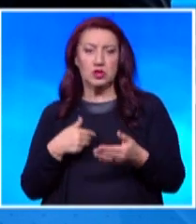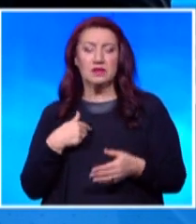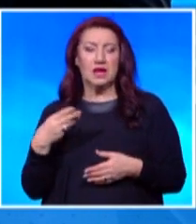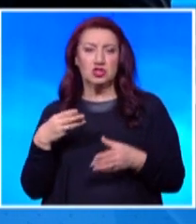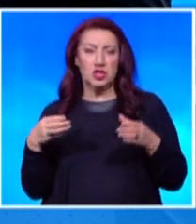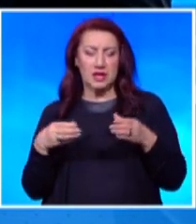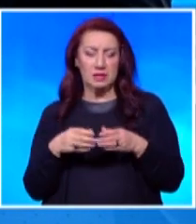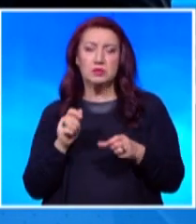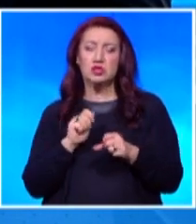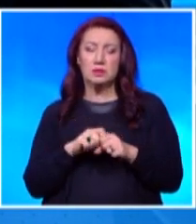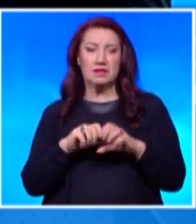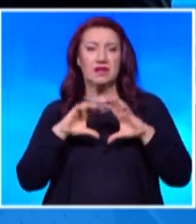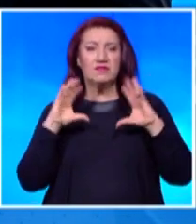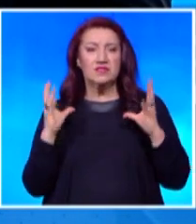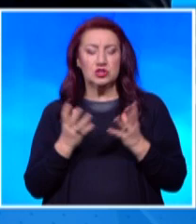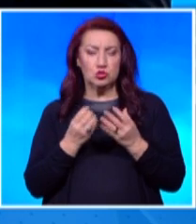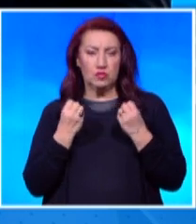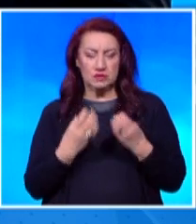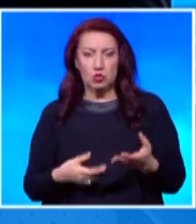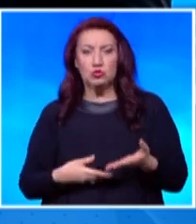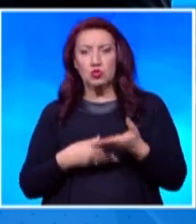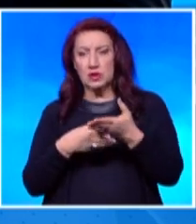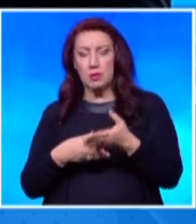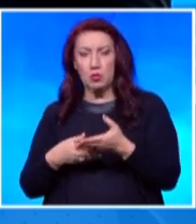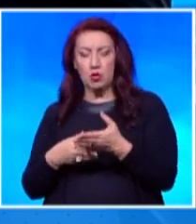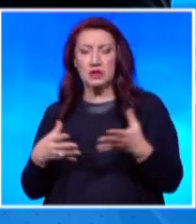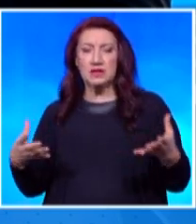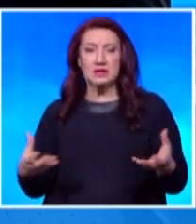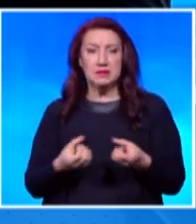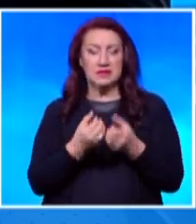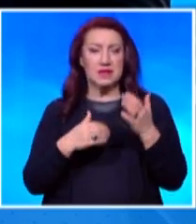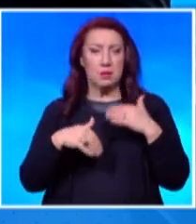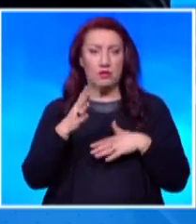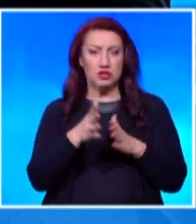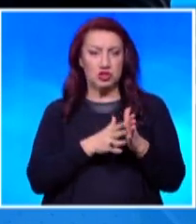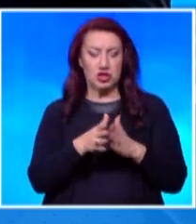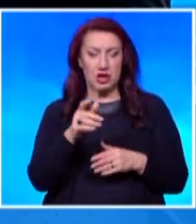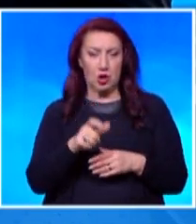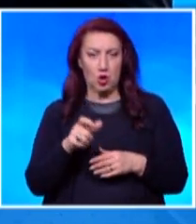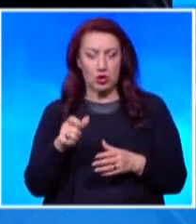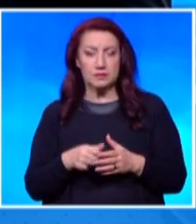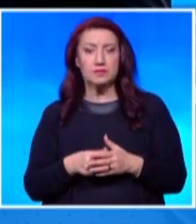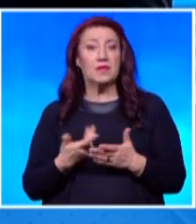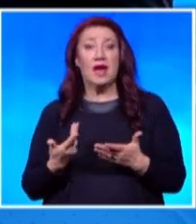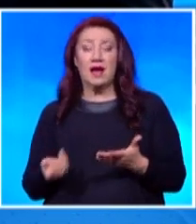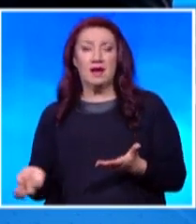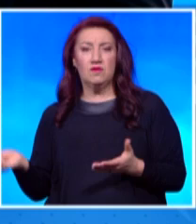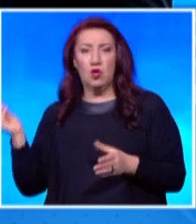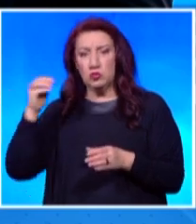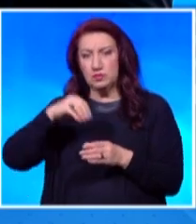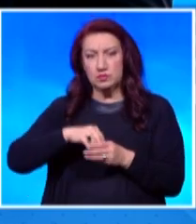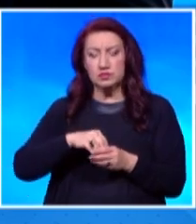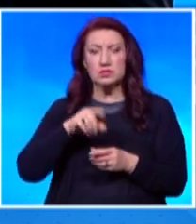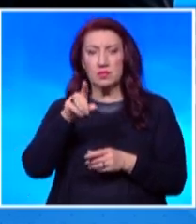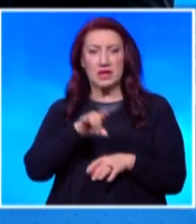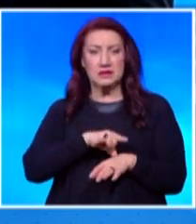направят всичко възможно да помогнат на повече хора и да спасат повече хора. Какво успяха да поберят, самолетите, освен жива сила?